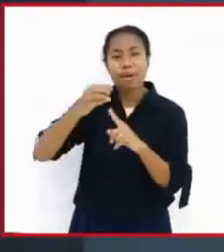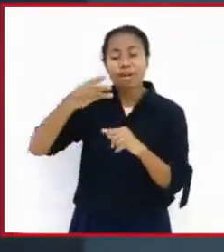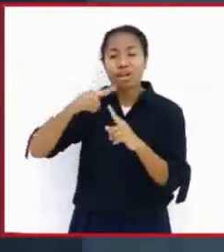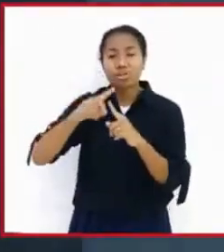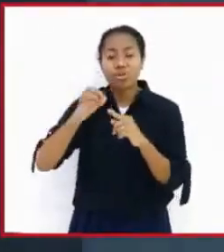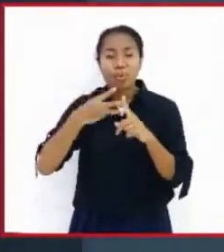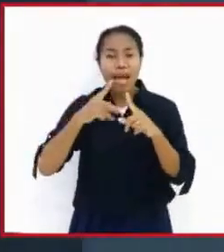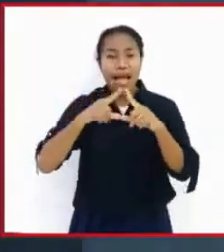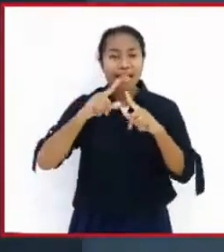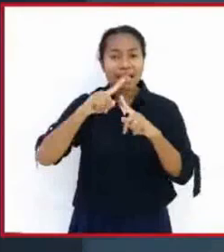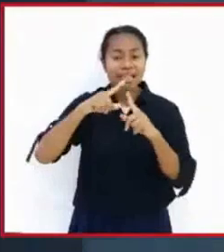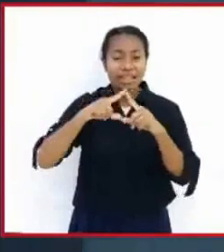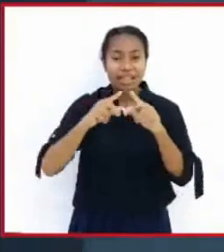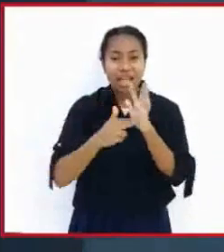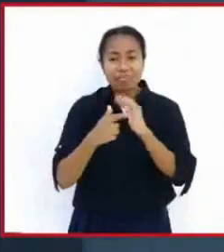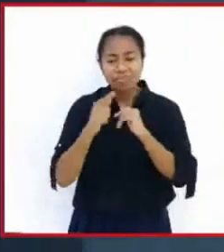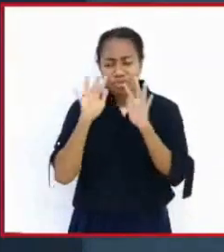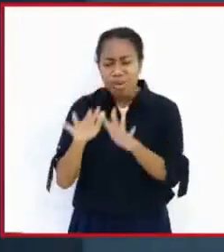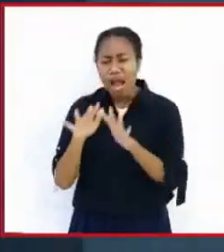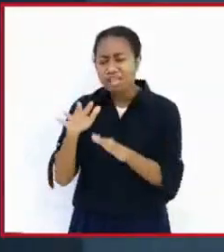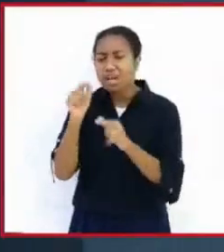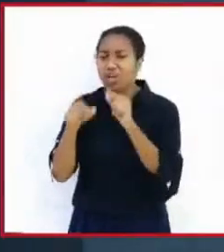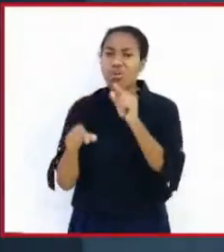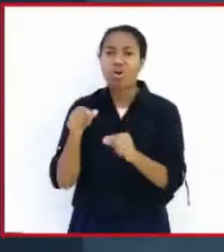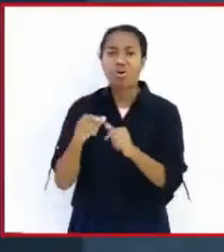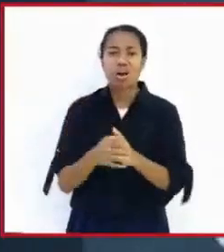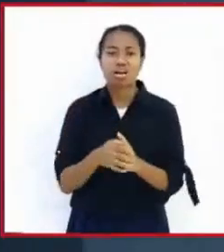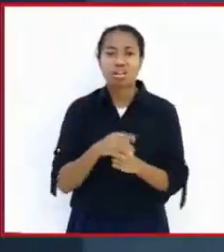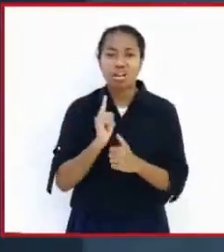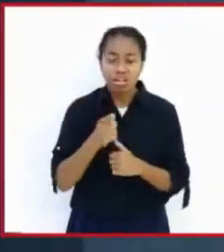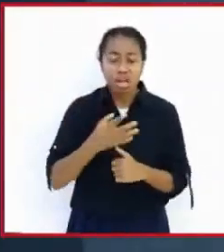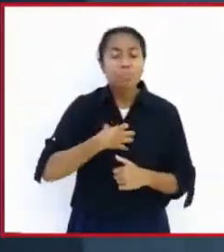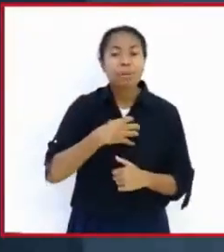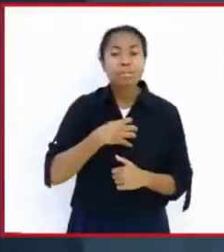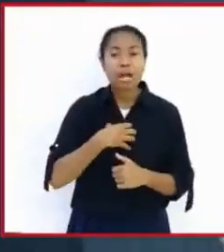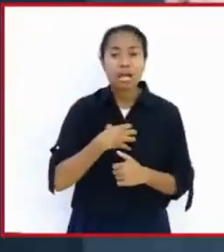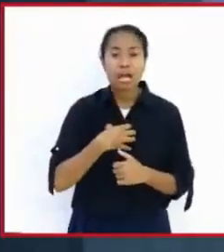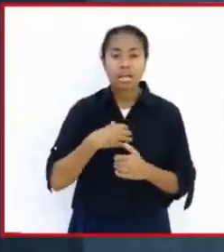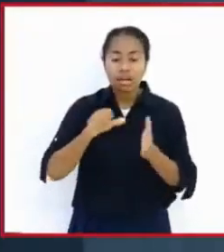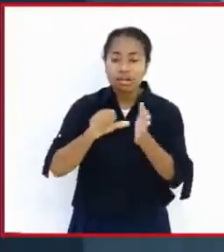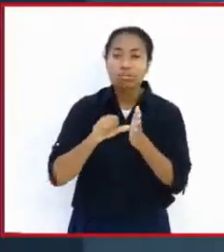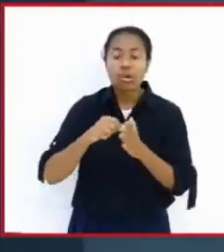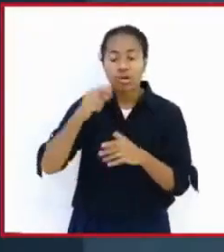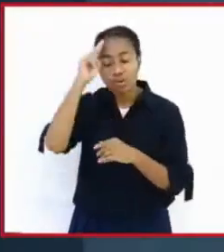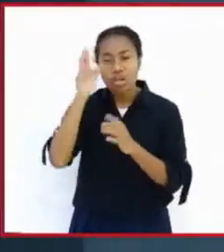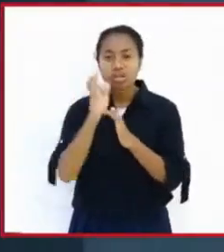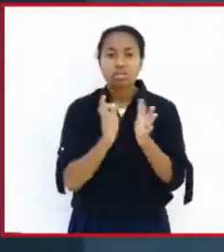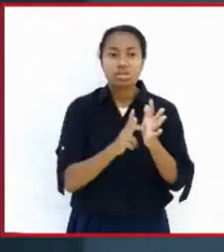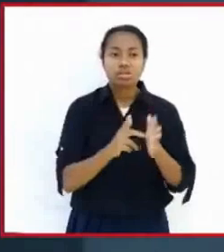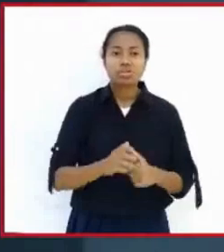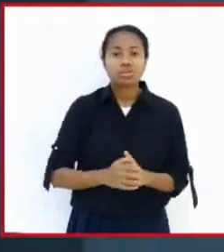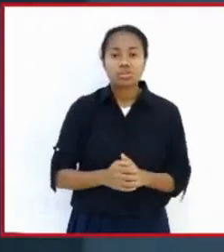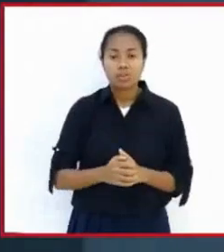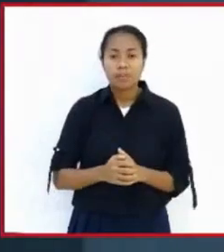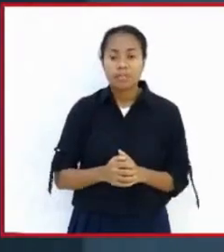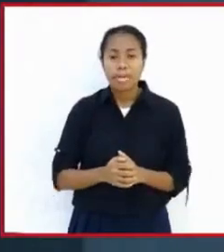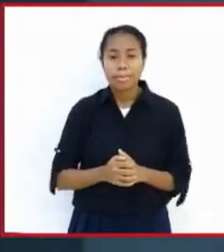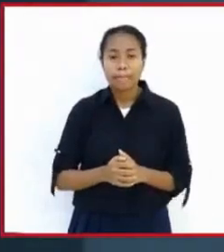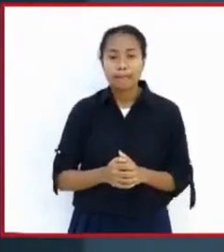Hampir semua yang dia doakan itu menjadi percaya dan bertobat ke Prius Kristus